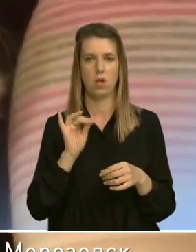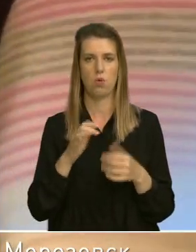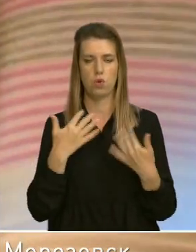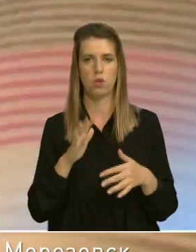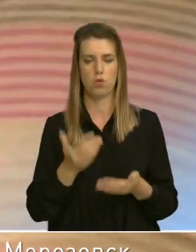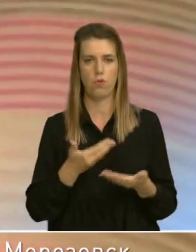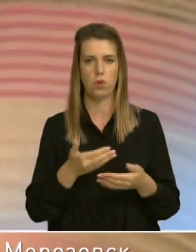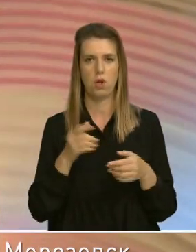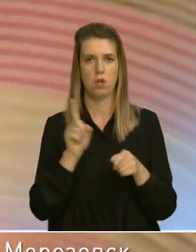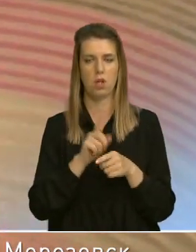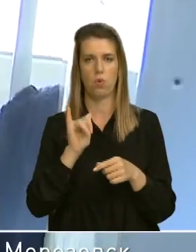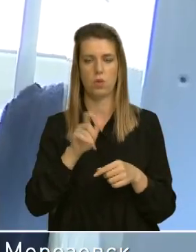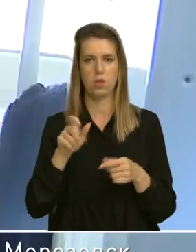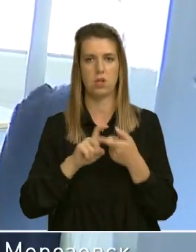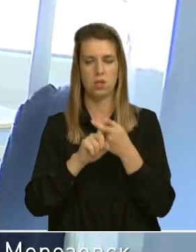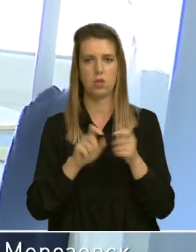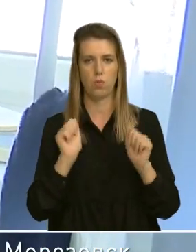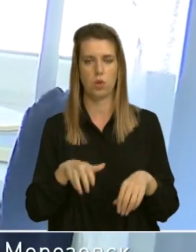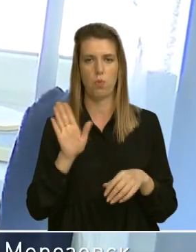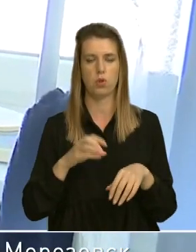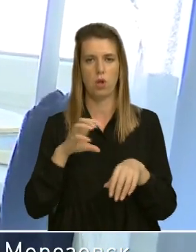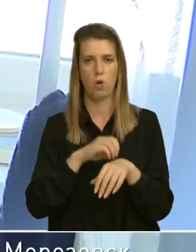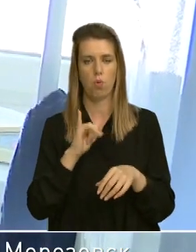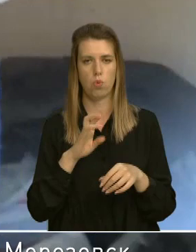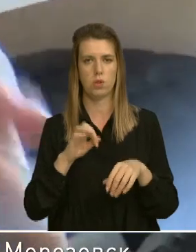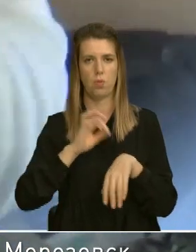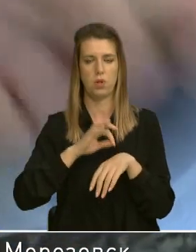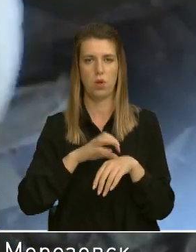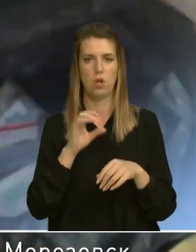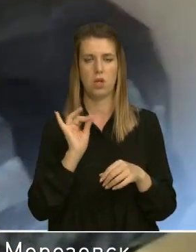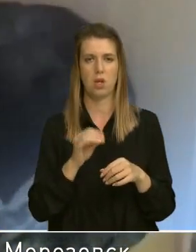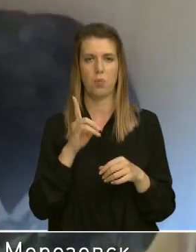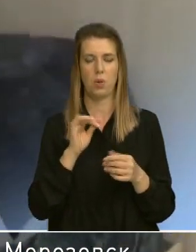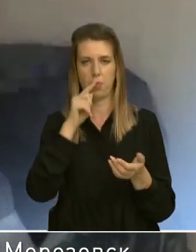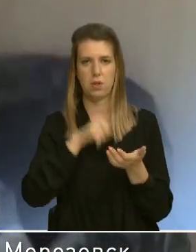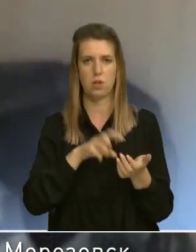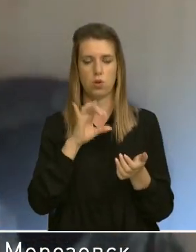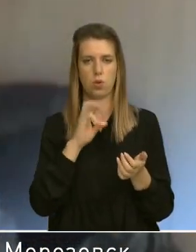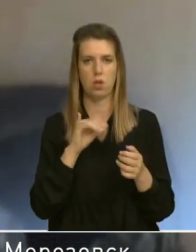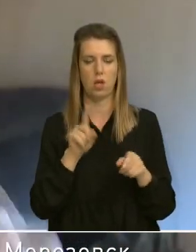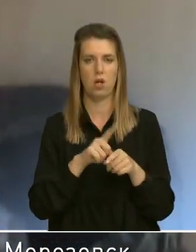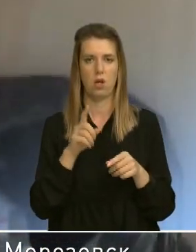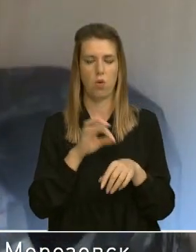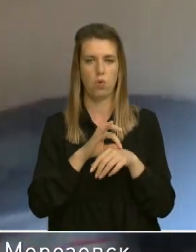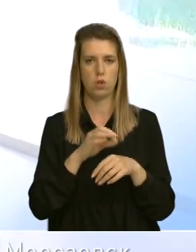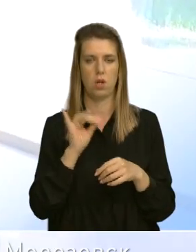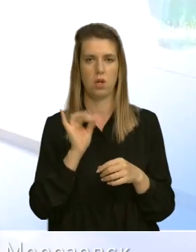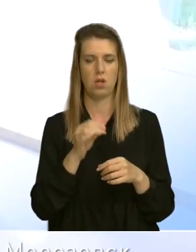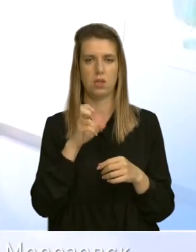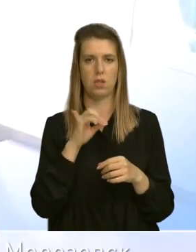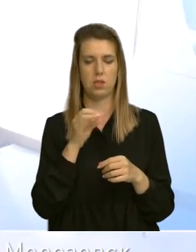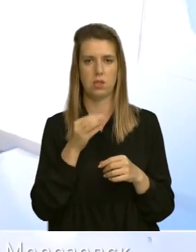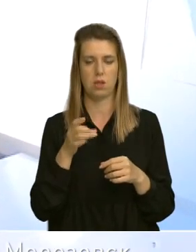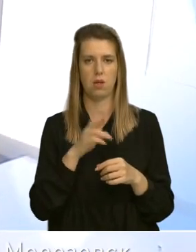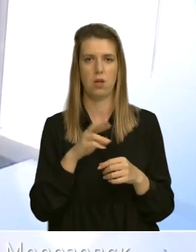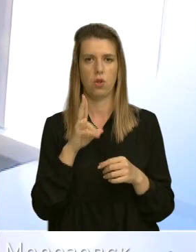и у животных и у людей заразиться можно после укуса больной особи и при попадании слюны на поврежденную кожу или слизистую